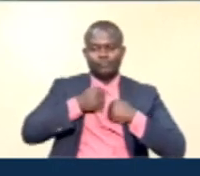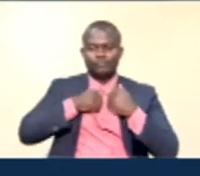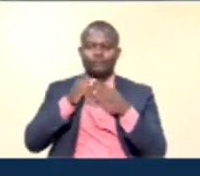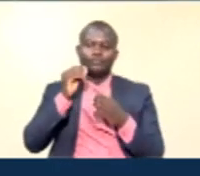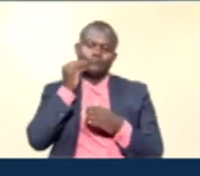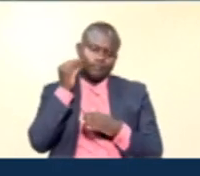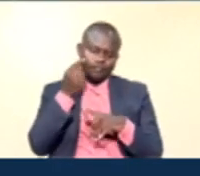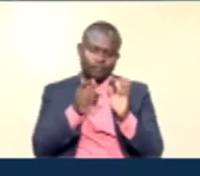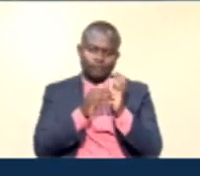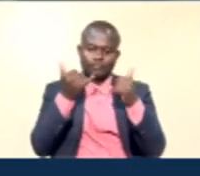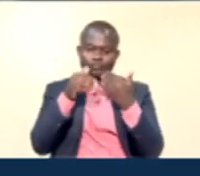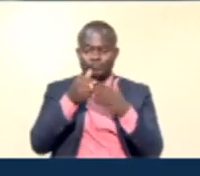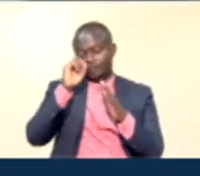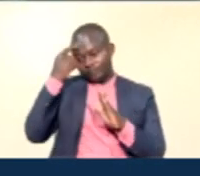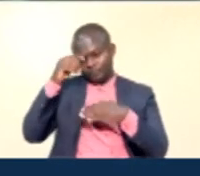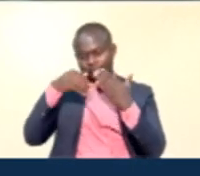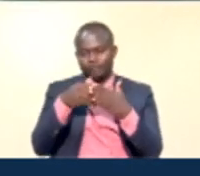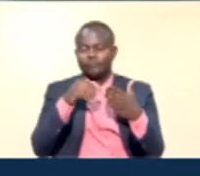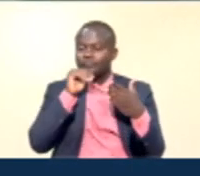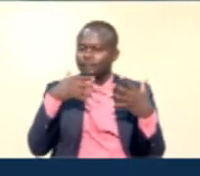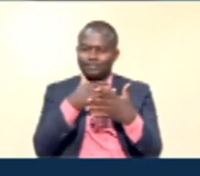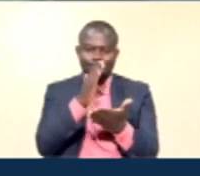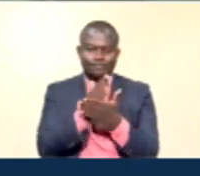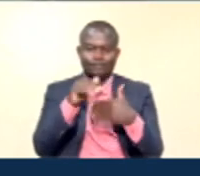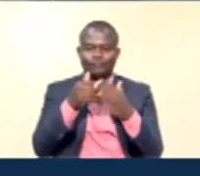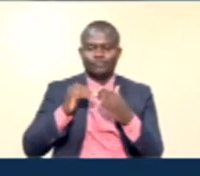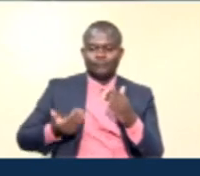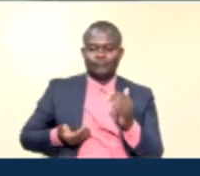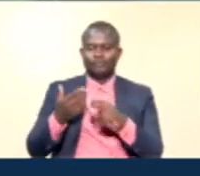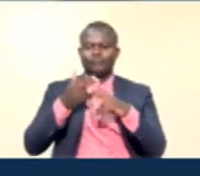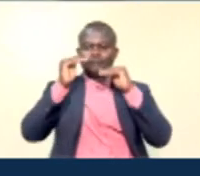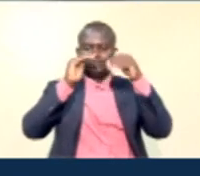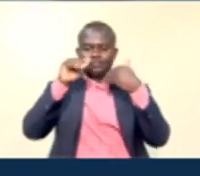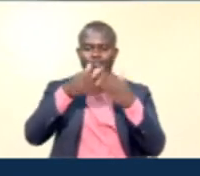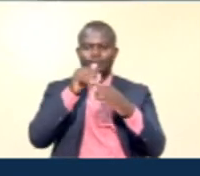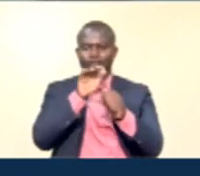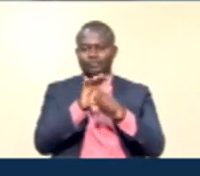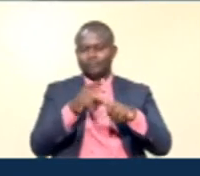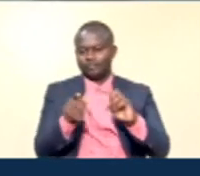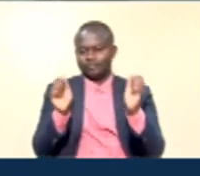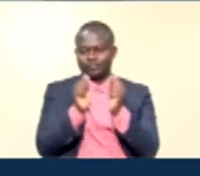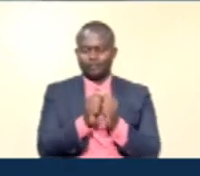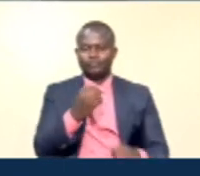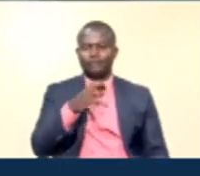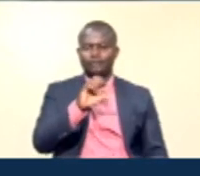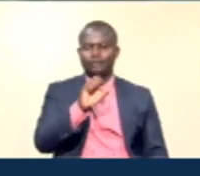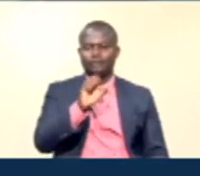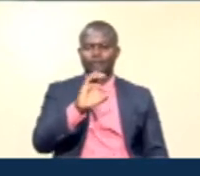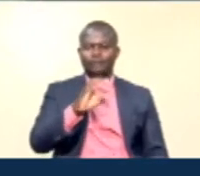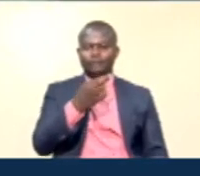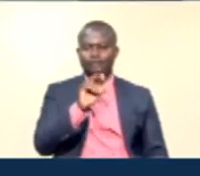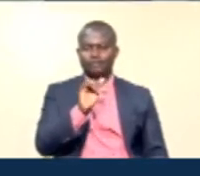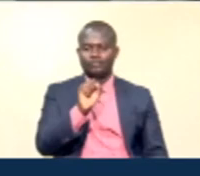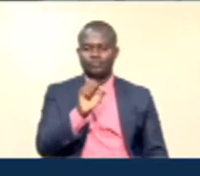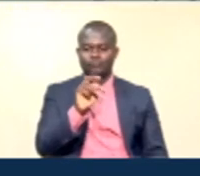rugo ariko kuri ubu leta ikaba yarabatinyuye abagore bakaba bari mu nzego nyinshi zitandukanye Chris Neat akaba ari umwe muri